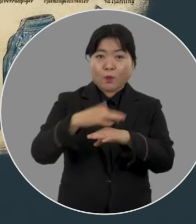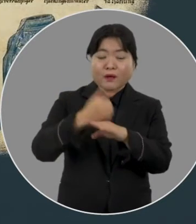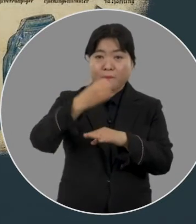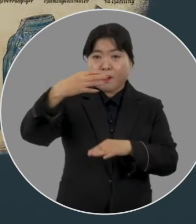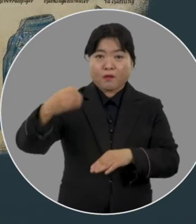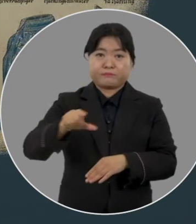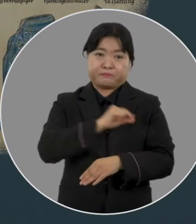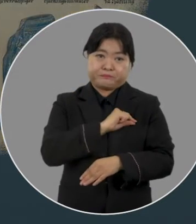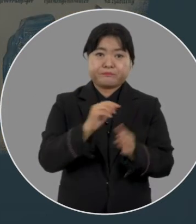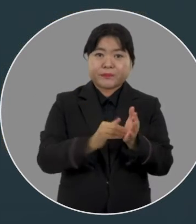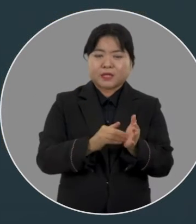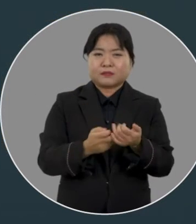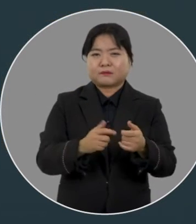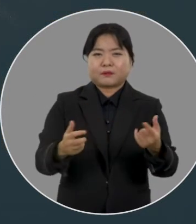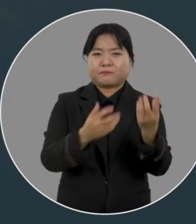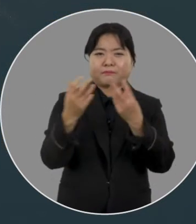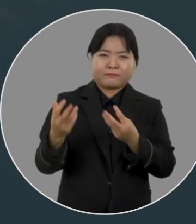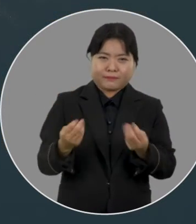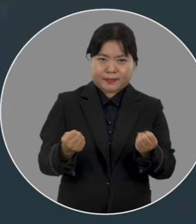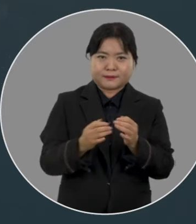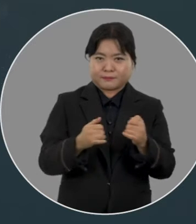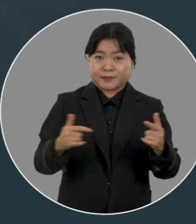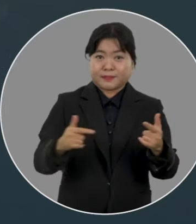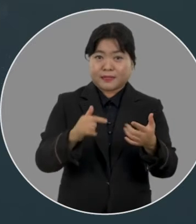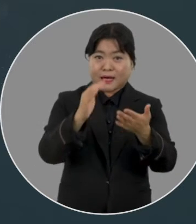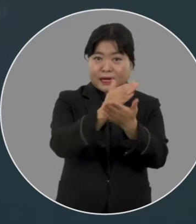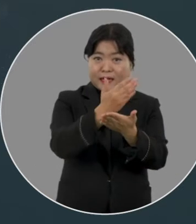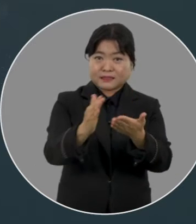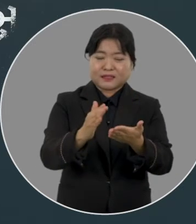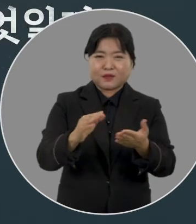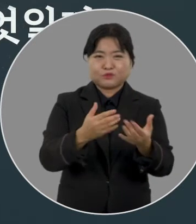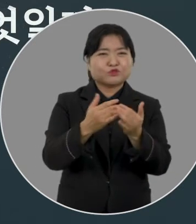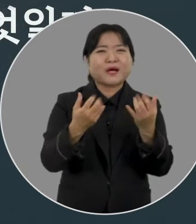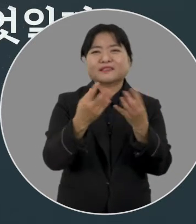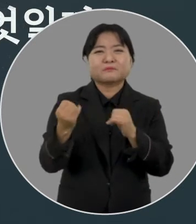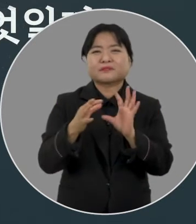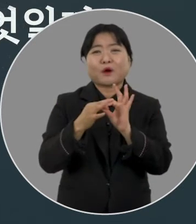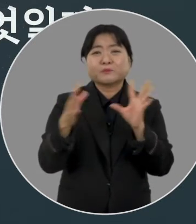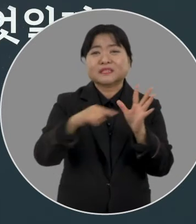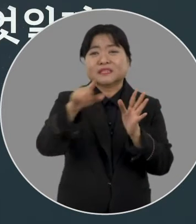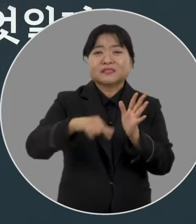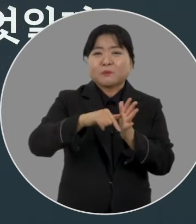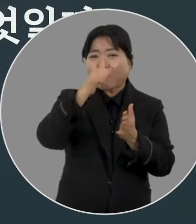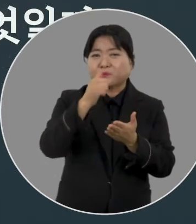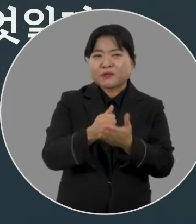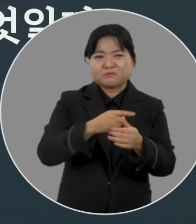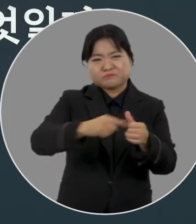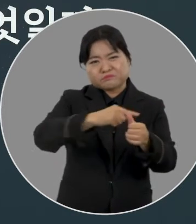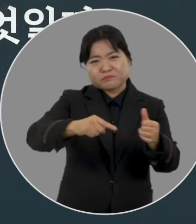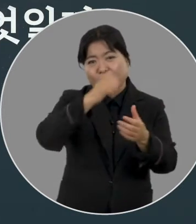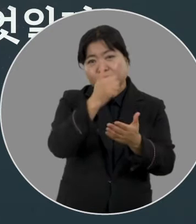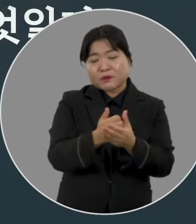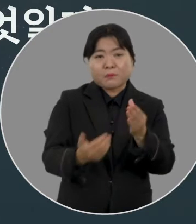별을 달았죠. 이렇게 수많은 사람들을 가리지 않고 이 시기에 범죄가